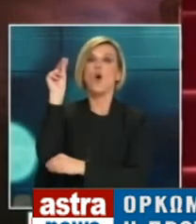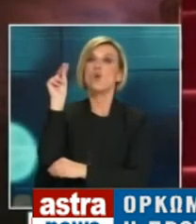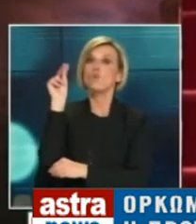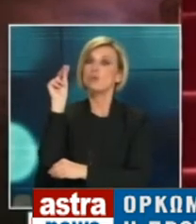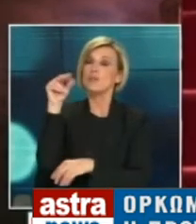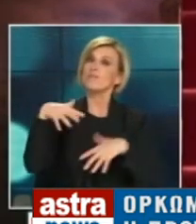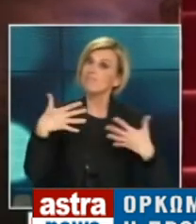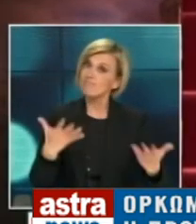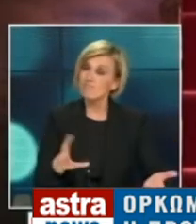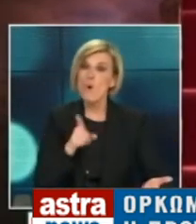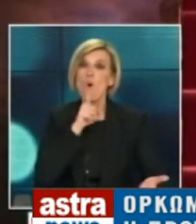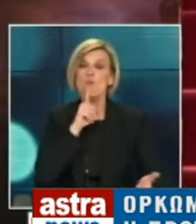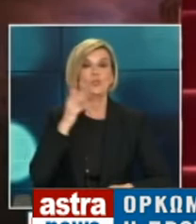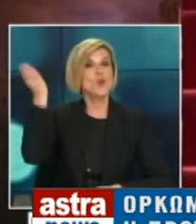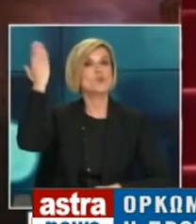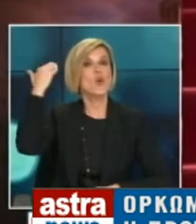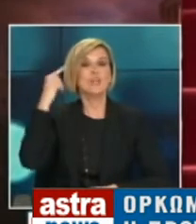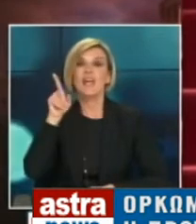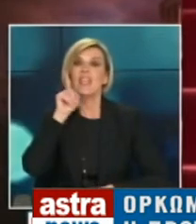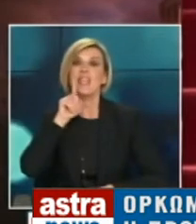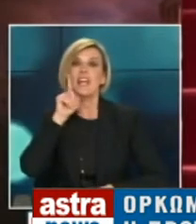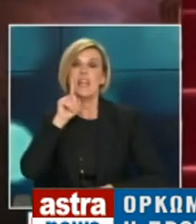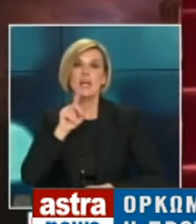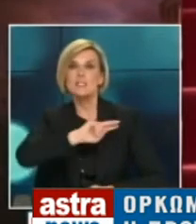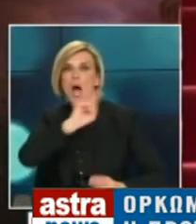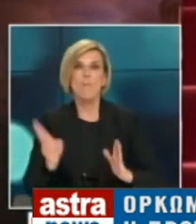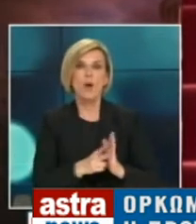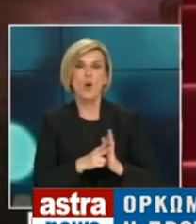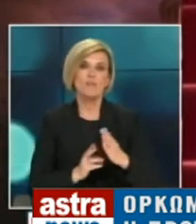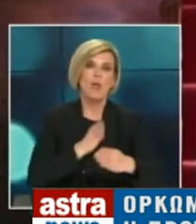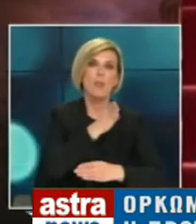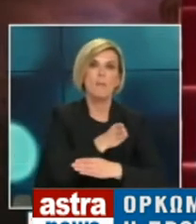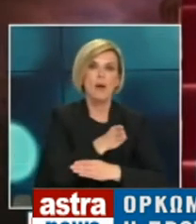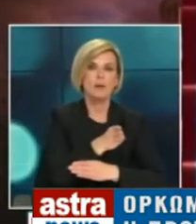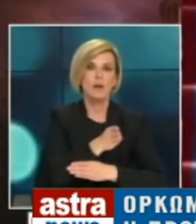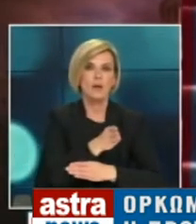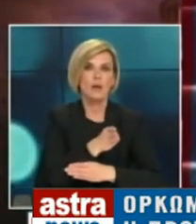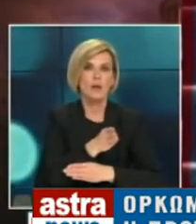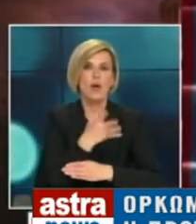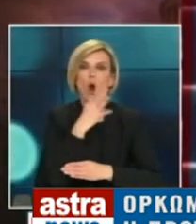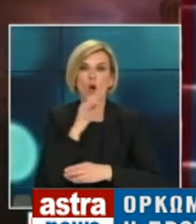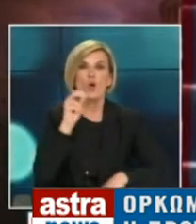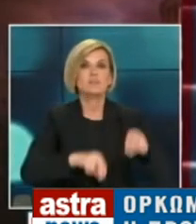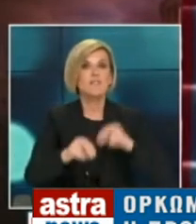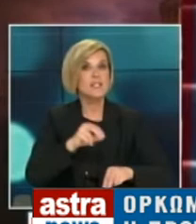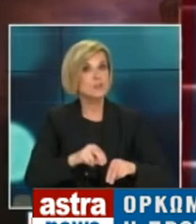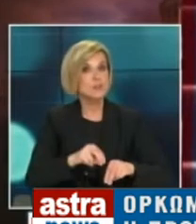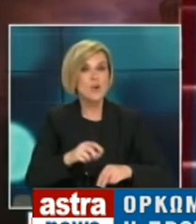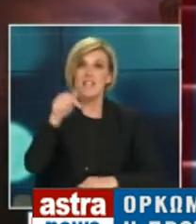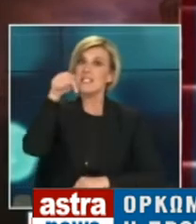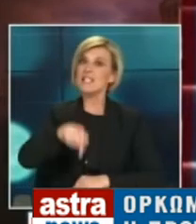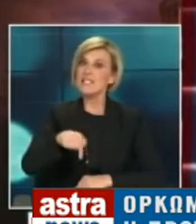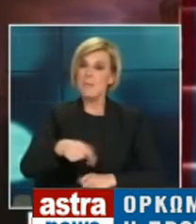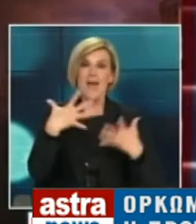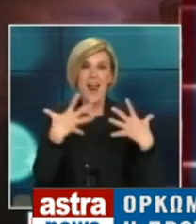τότε οι γυναίκες εμποδίστηκαν για το δικαίωμά τους να ψηφίσουν, να διαδηλώσουν για το δικαίωμά τους να ψηφίζουν. Και σήμερα έχουμε